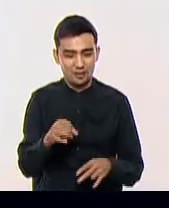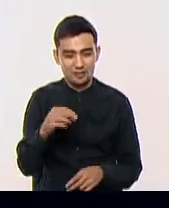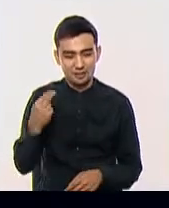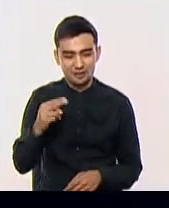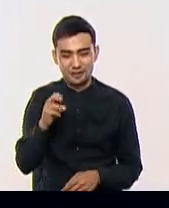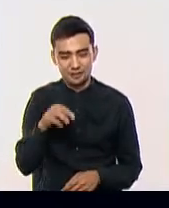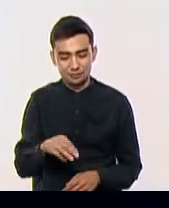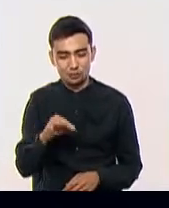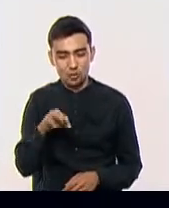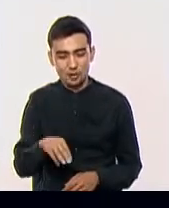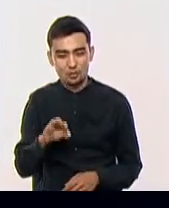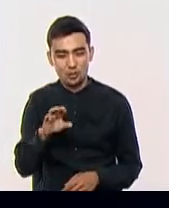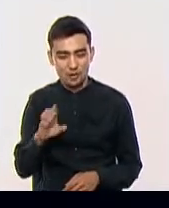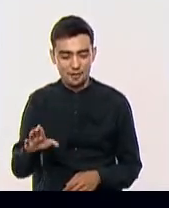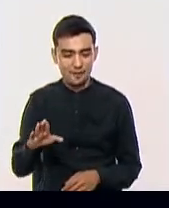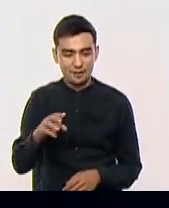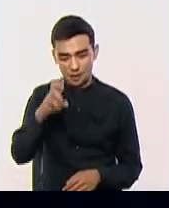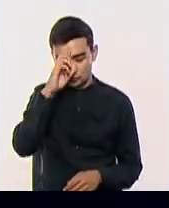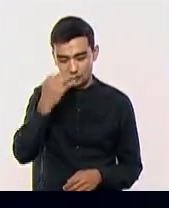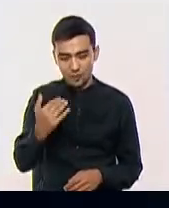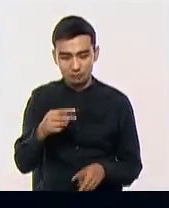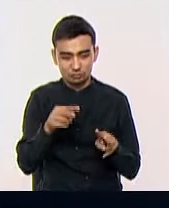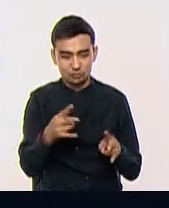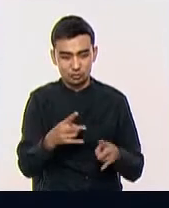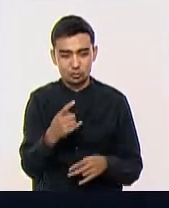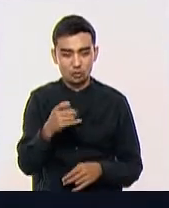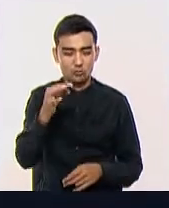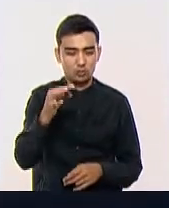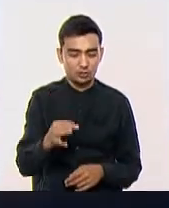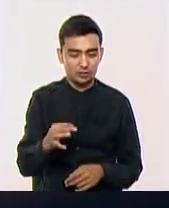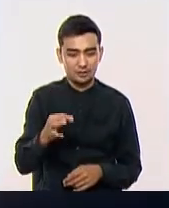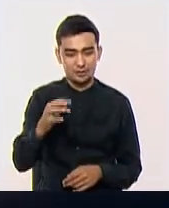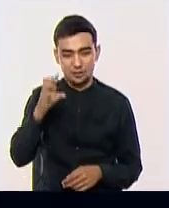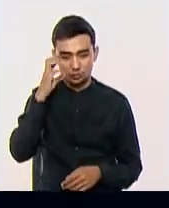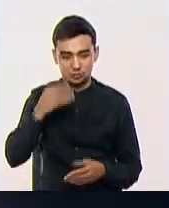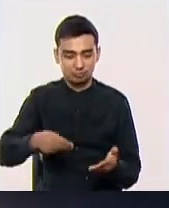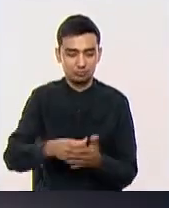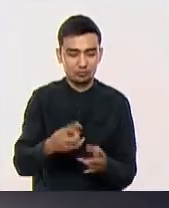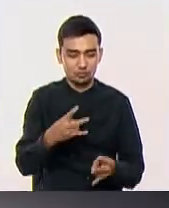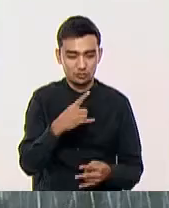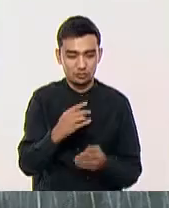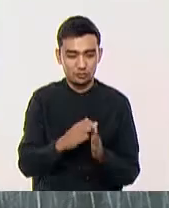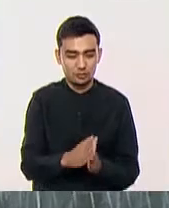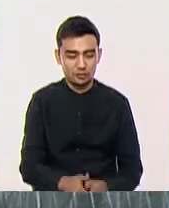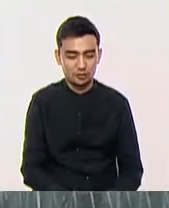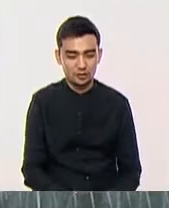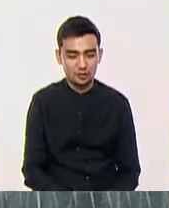Тоқаевтан академияның мемлекет қарамағына өтіп 100% бюджеттен қаржыландырылуын сұрап отыр.